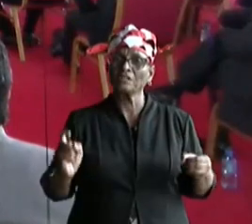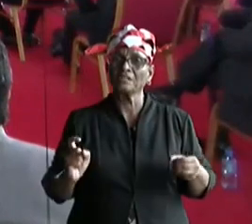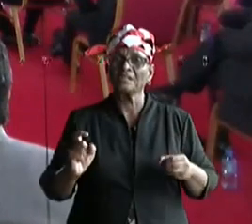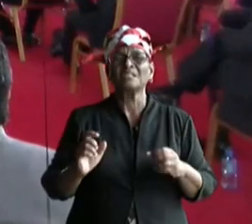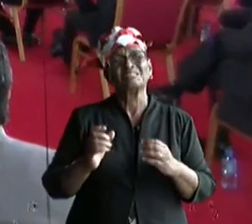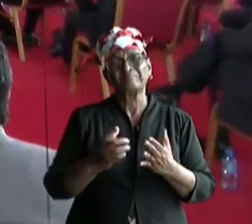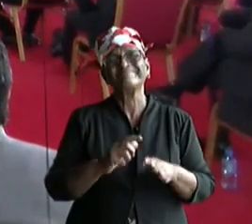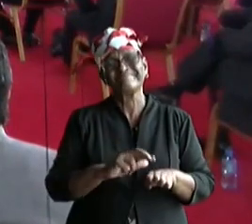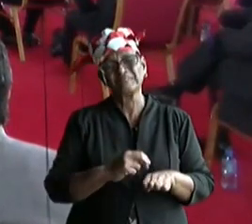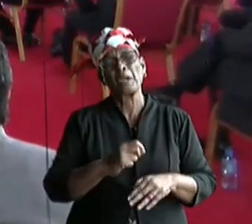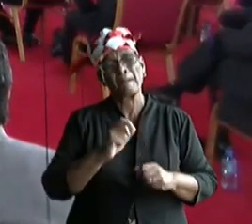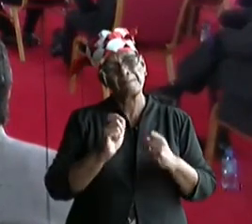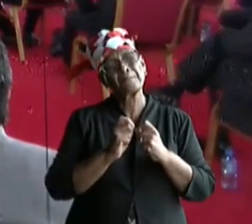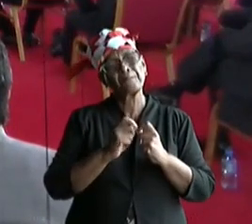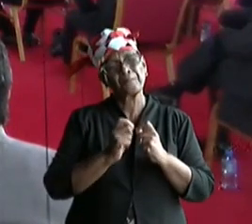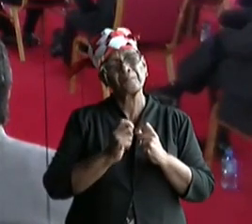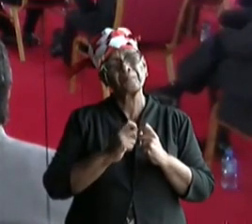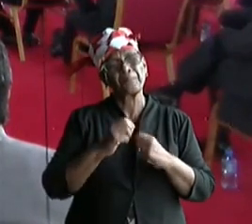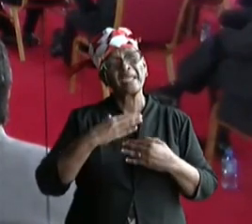pijnen bezorgd.